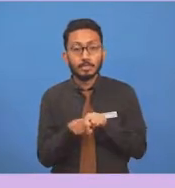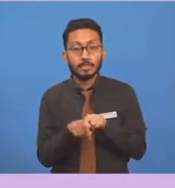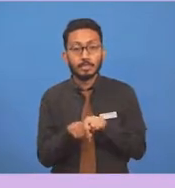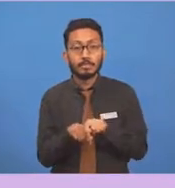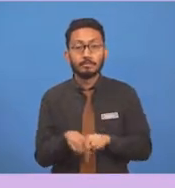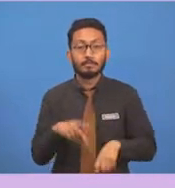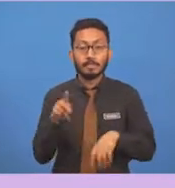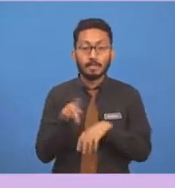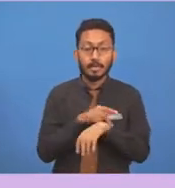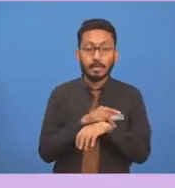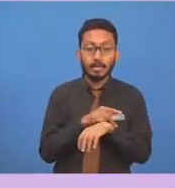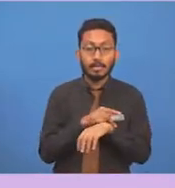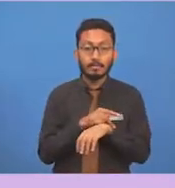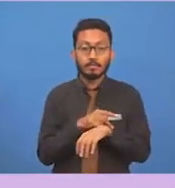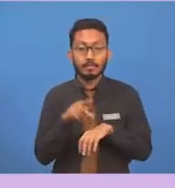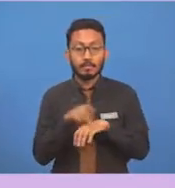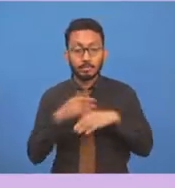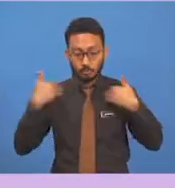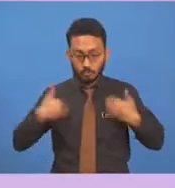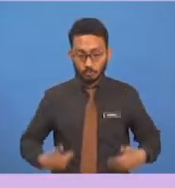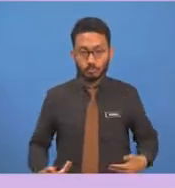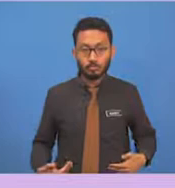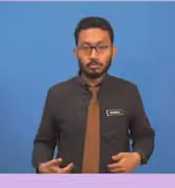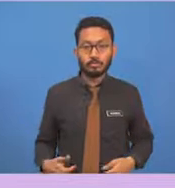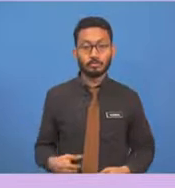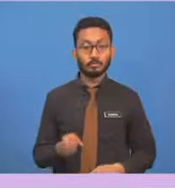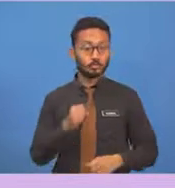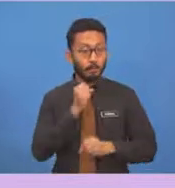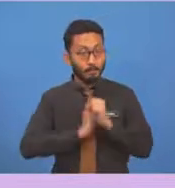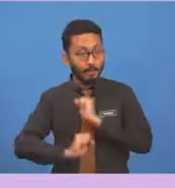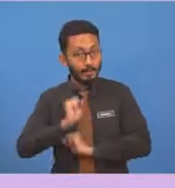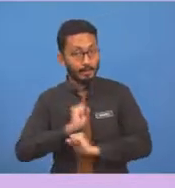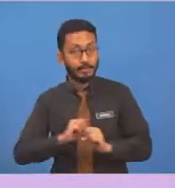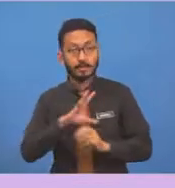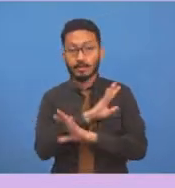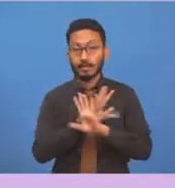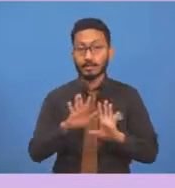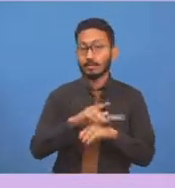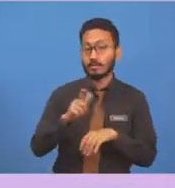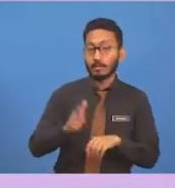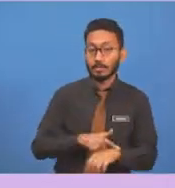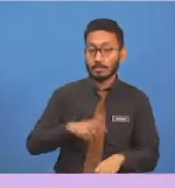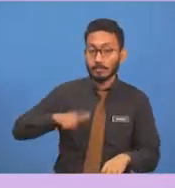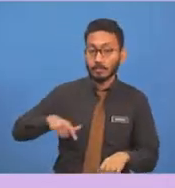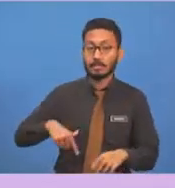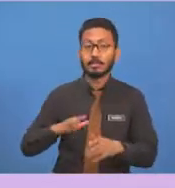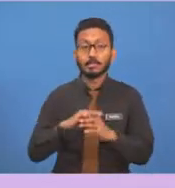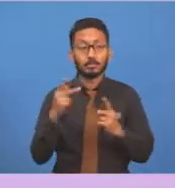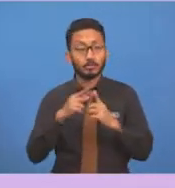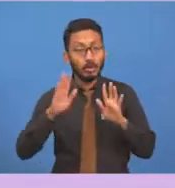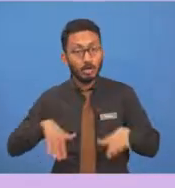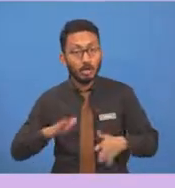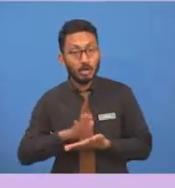memakai pakaian yang bersopan, tidak lewat ke sekolah, berkelakuan sopan dalam